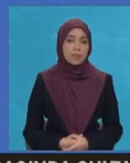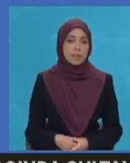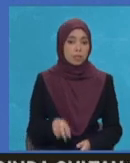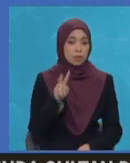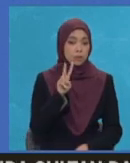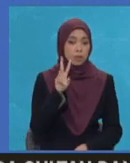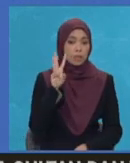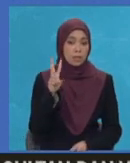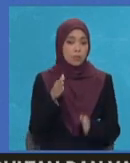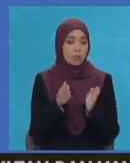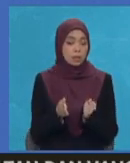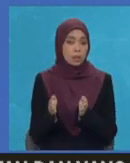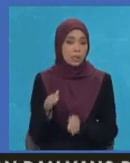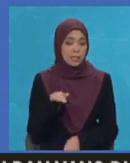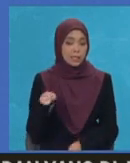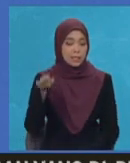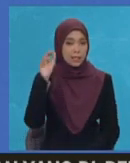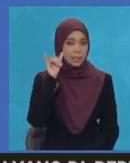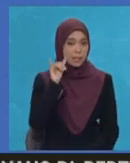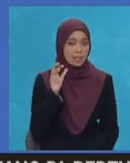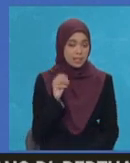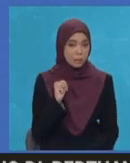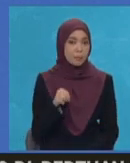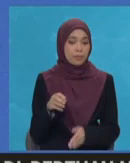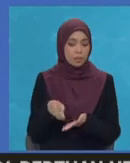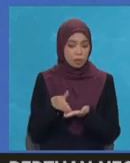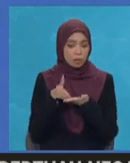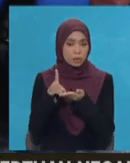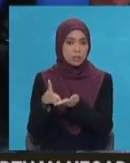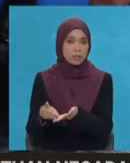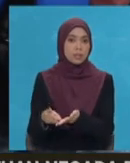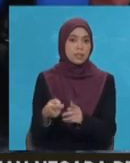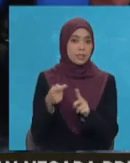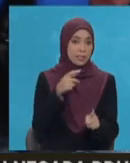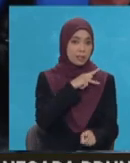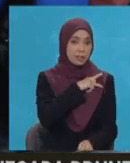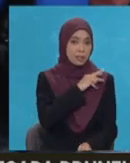orang anak-anak yatim dari Kementerian berkenaan juga hadir